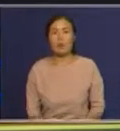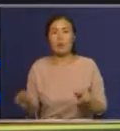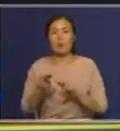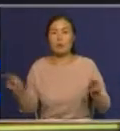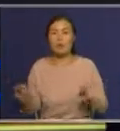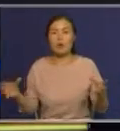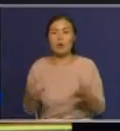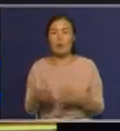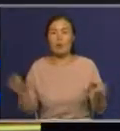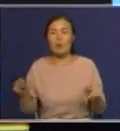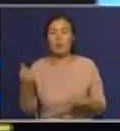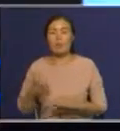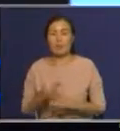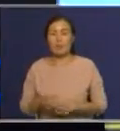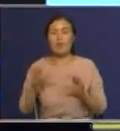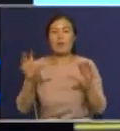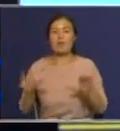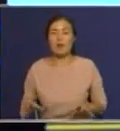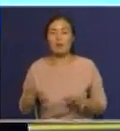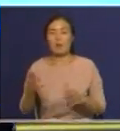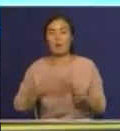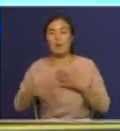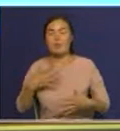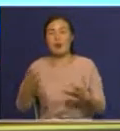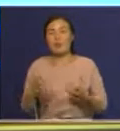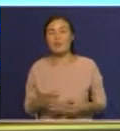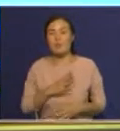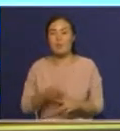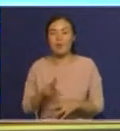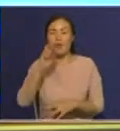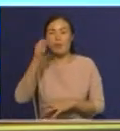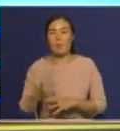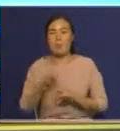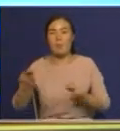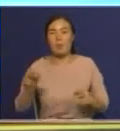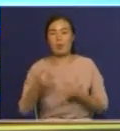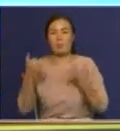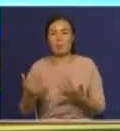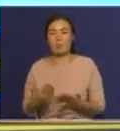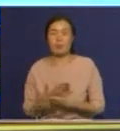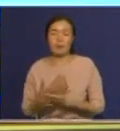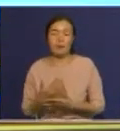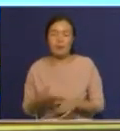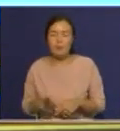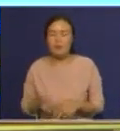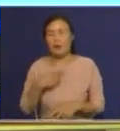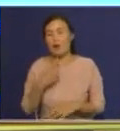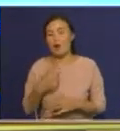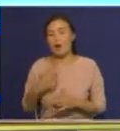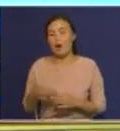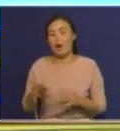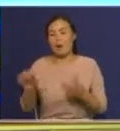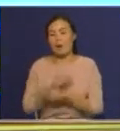Ұстаздарға ұғымы педагог мәртебесі туралы заңда зор қуанышпен қабылдады. Бұл елбасының мұғалімдерге жасаған қамқорлығы дейді олар. Бұл